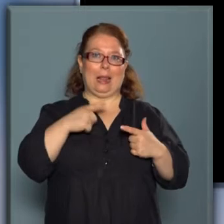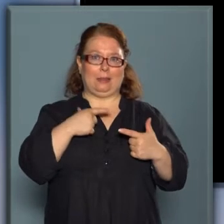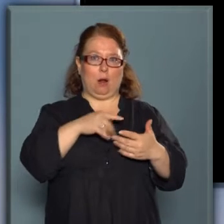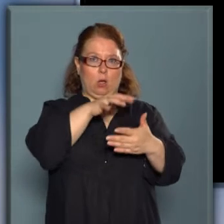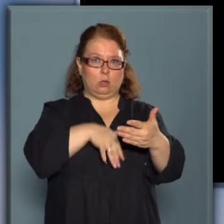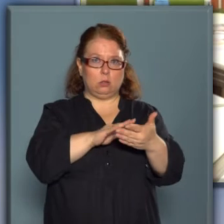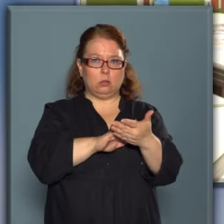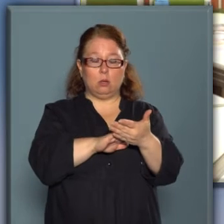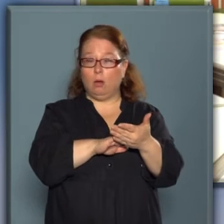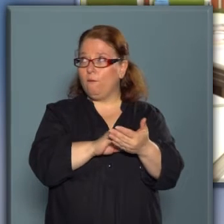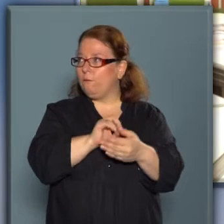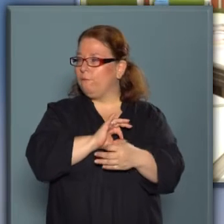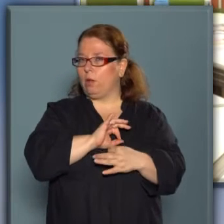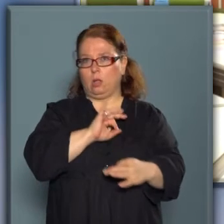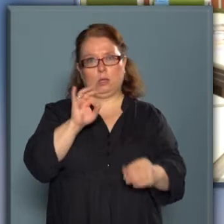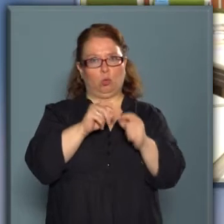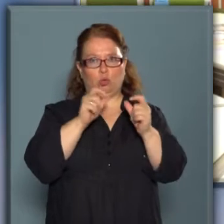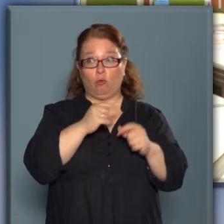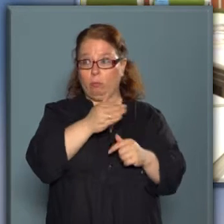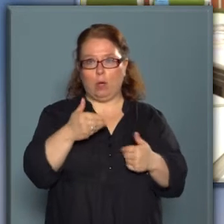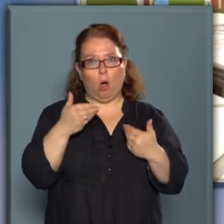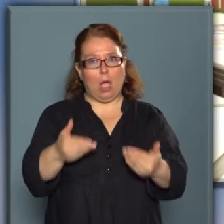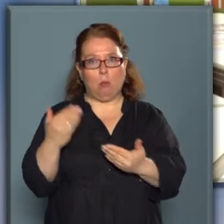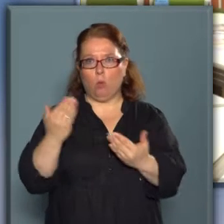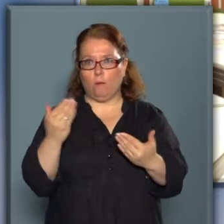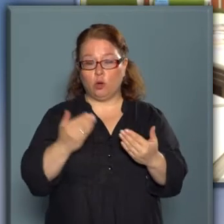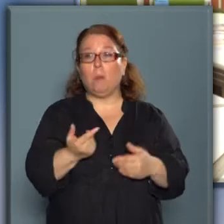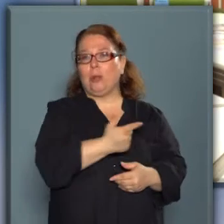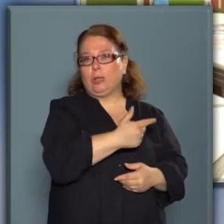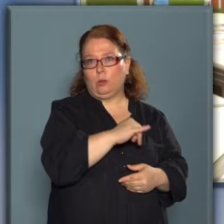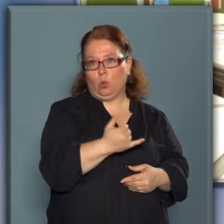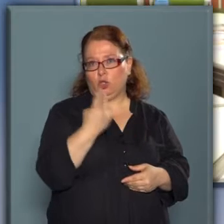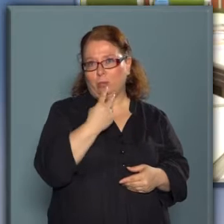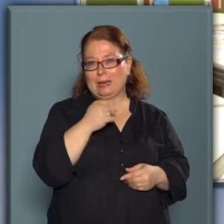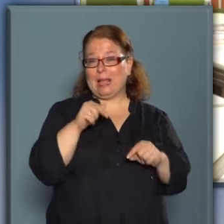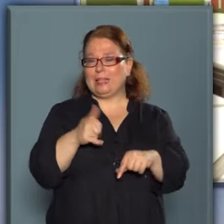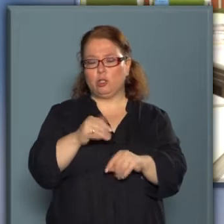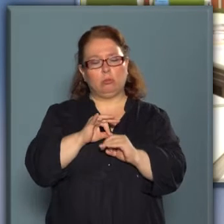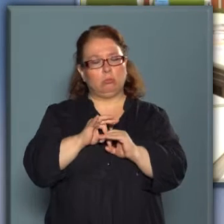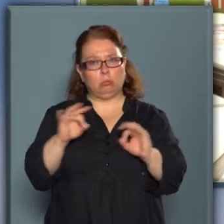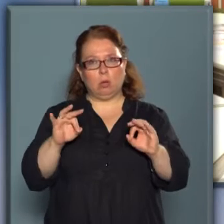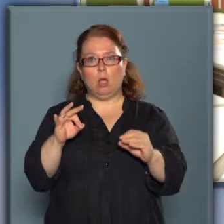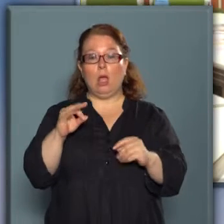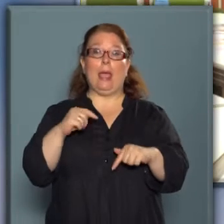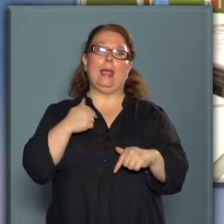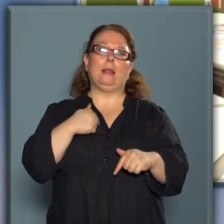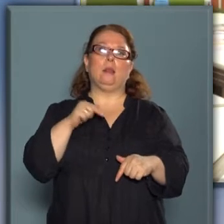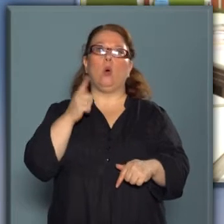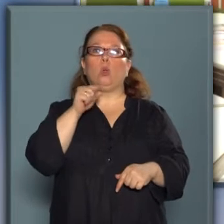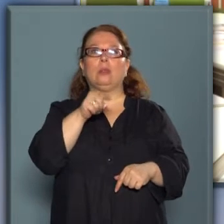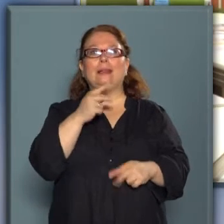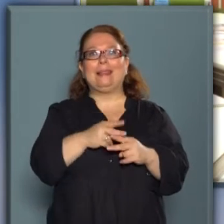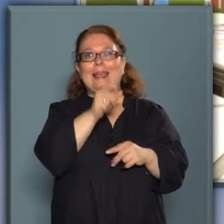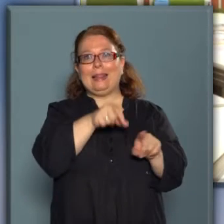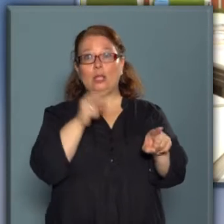egy fantasztikus könyv, mindenkinek ajánlom, hogy olvass el, a másik kettővel együtt persze. Én az Ott nénit